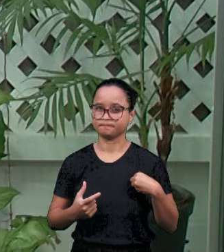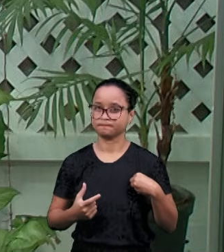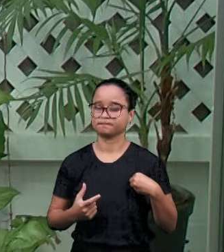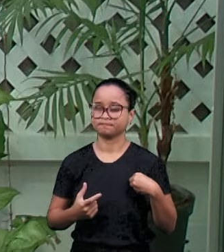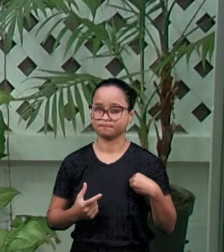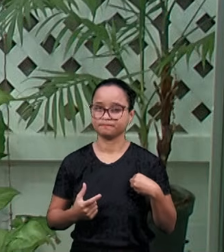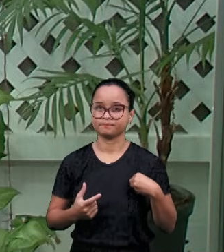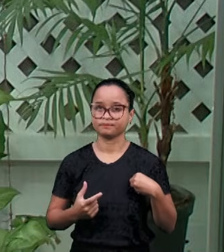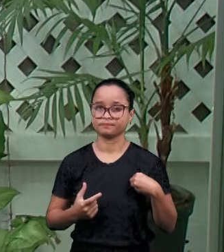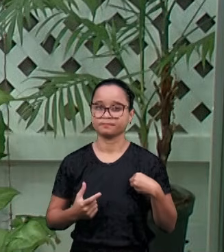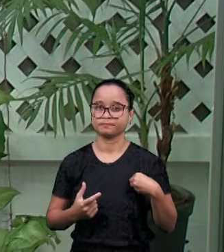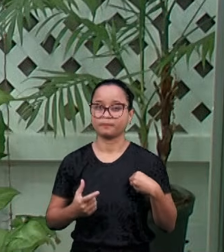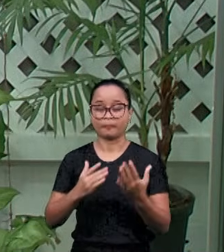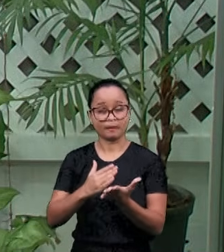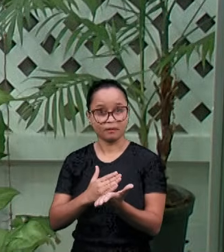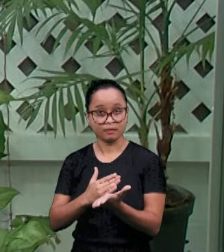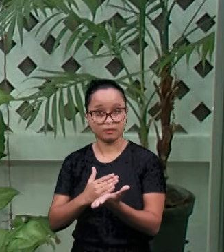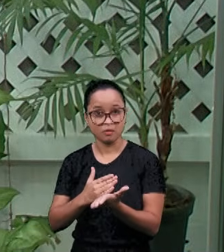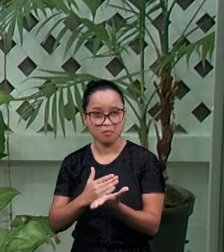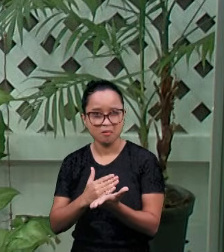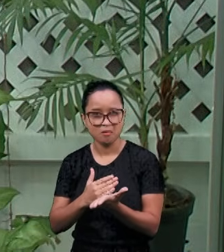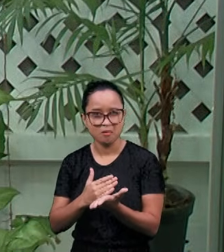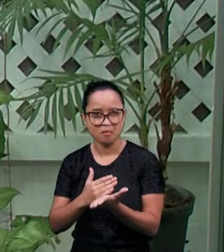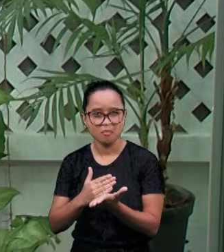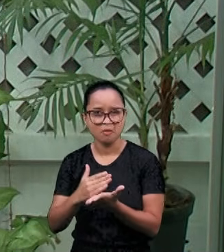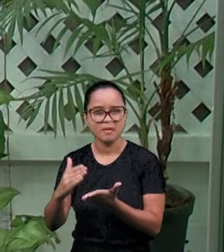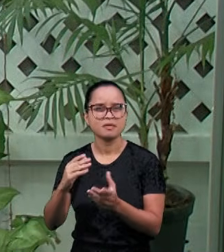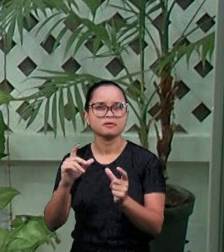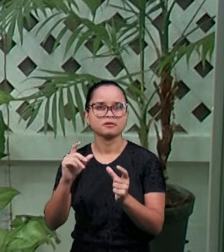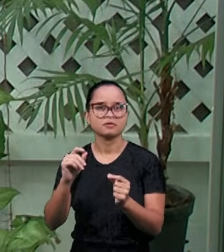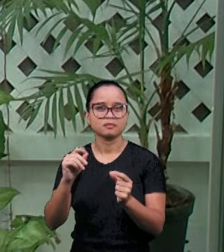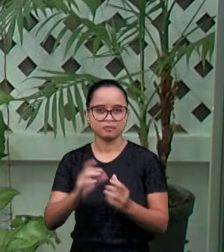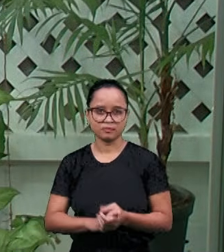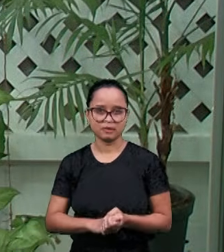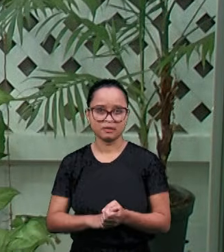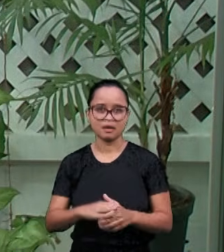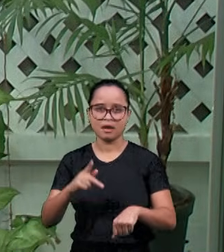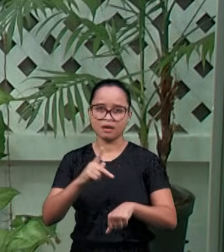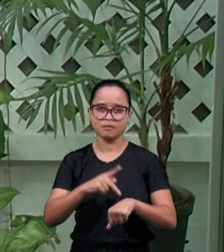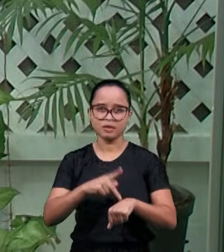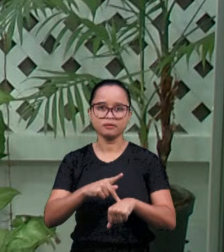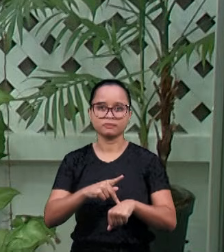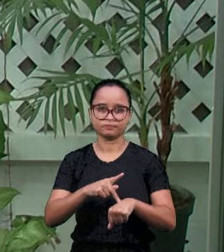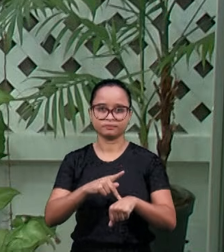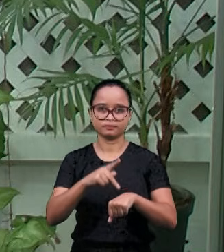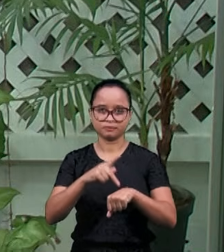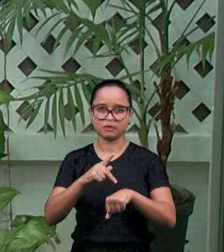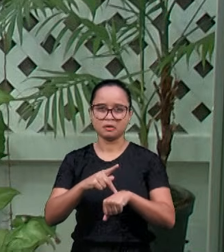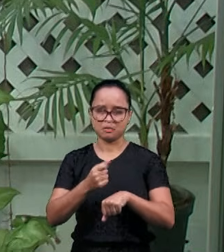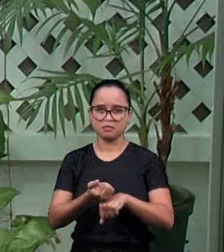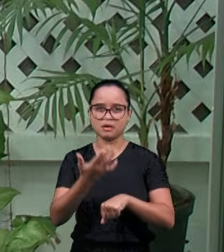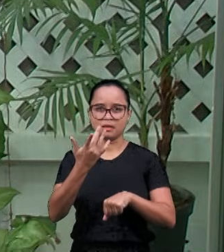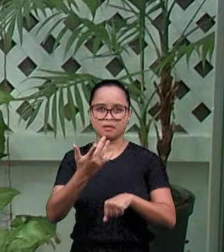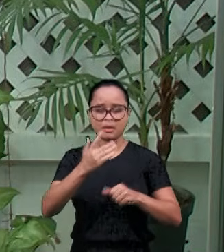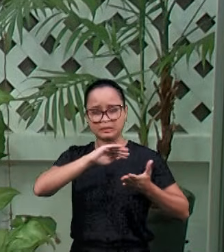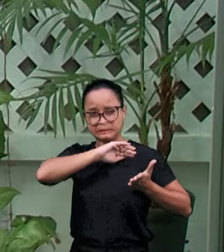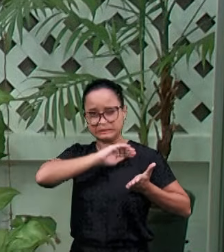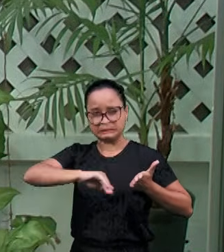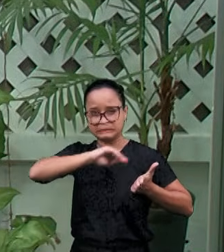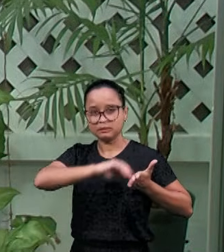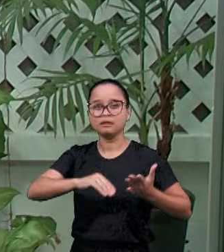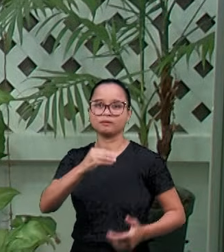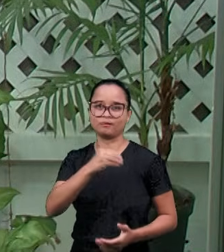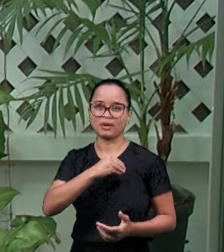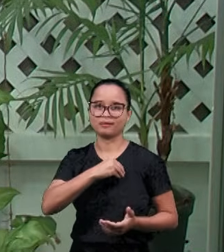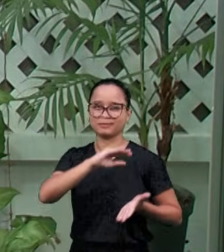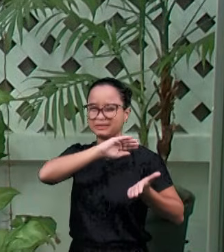il commence à produire la perle en voulant expulser le péché. Ça, c'est un travail de l'homme qui